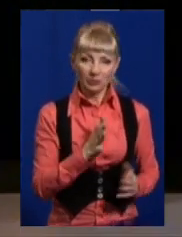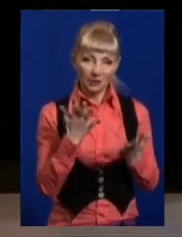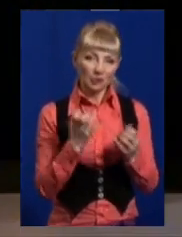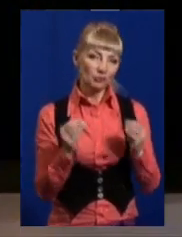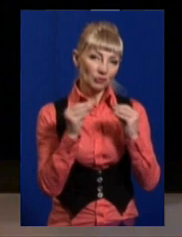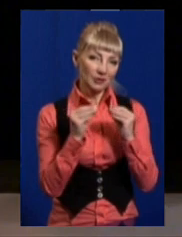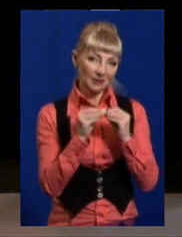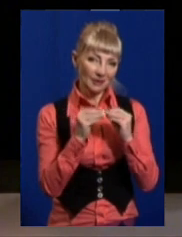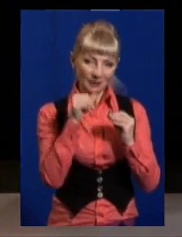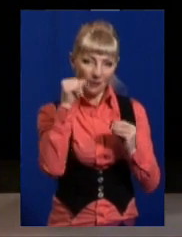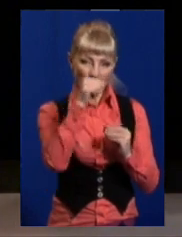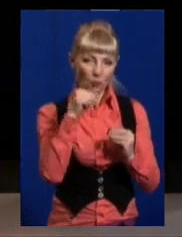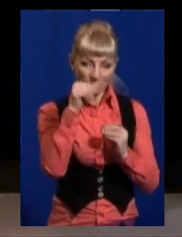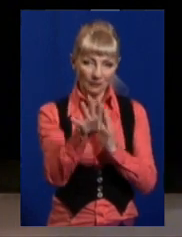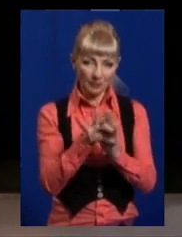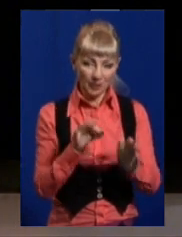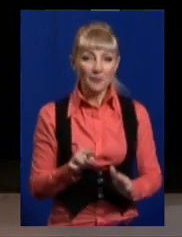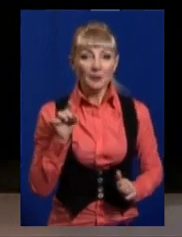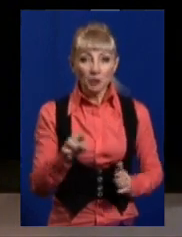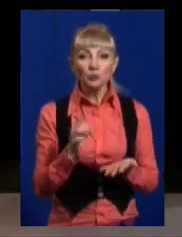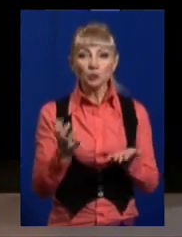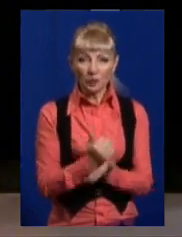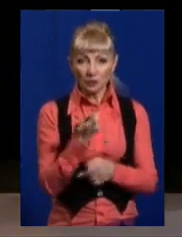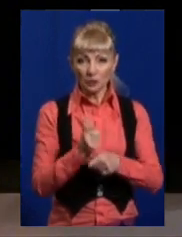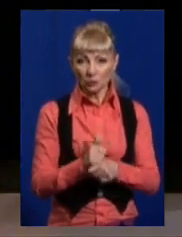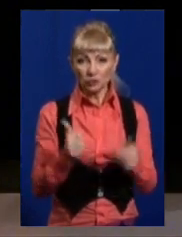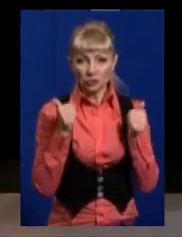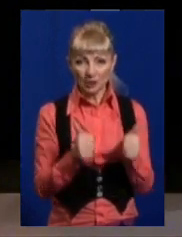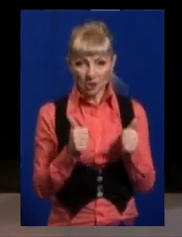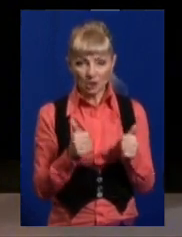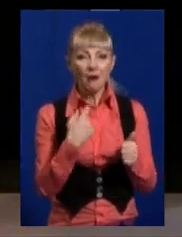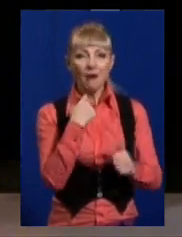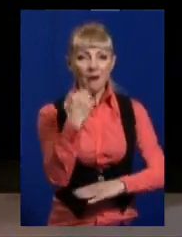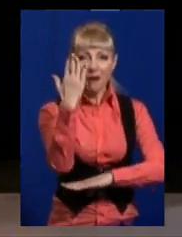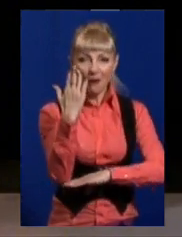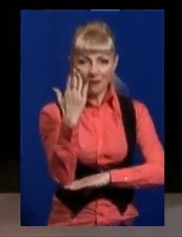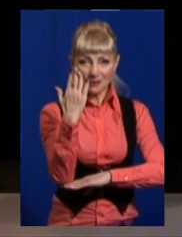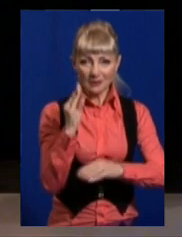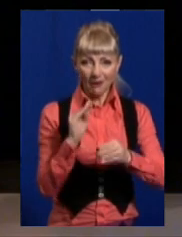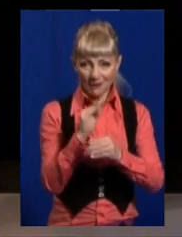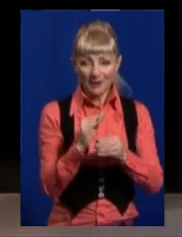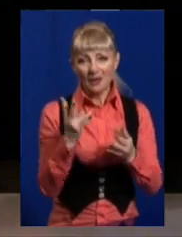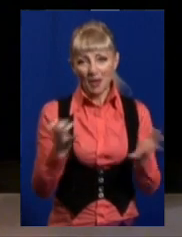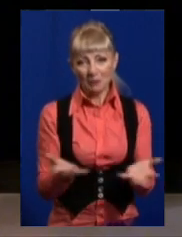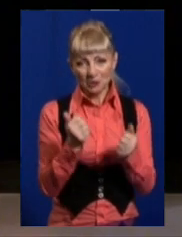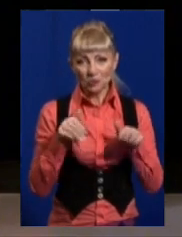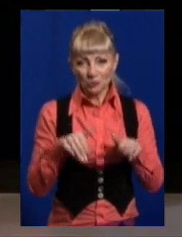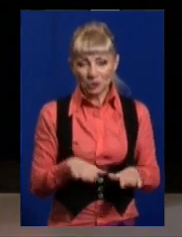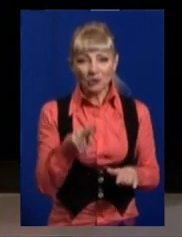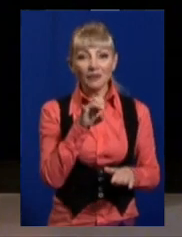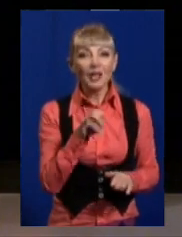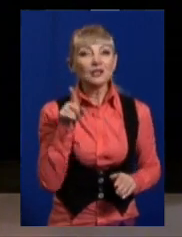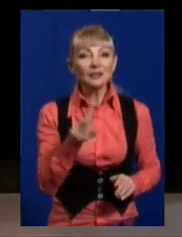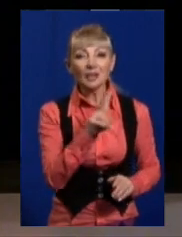року обрання. Угу. Тобто, йому вдавалося дуже гарно збирати голоси на підтримку певних рішень, навіть тих, які були